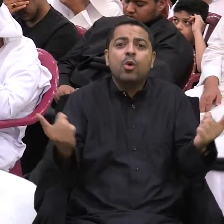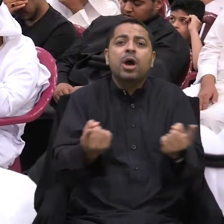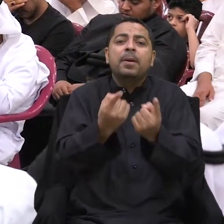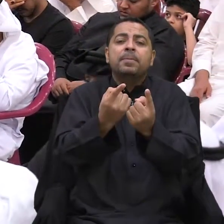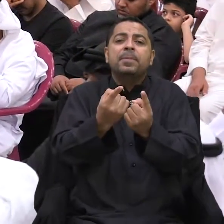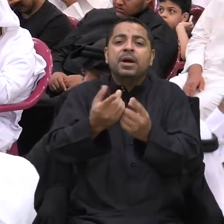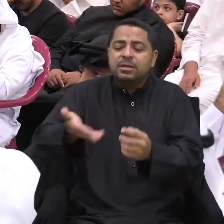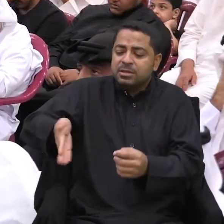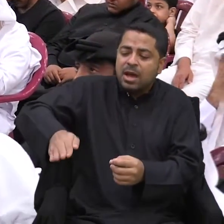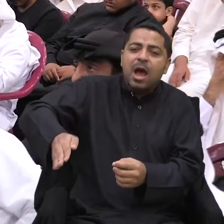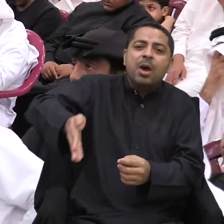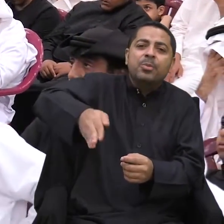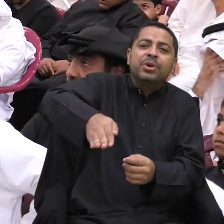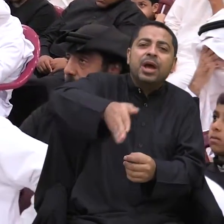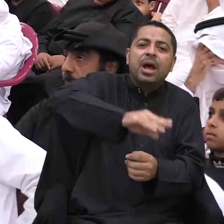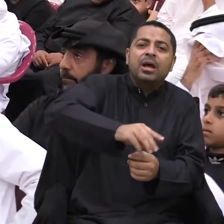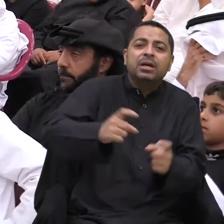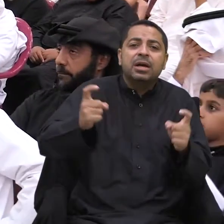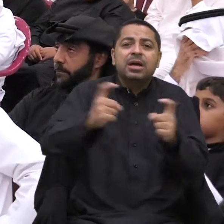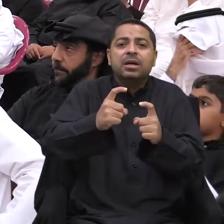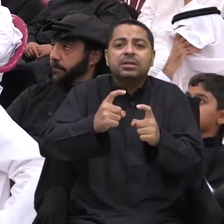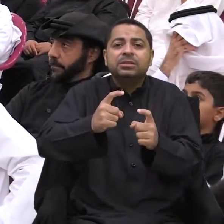سينحيه عن الأعداء